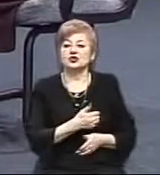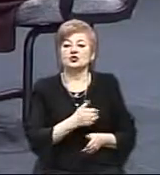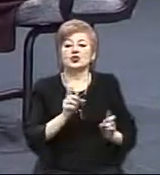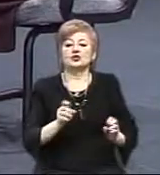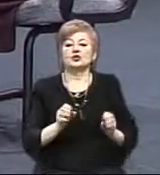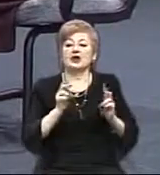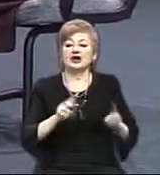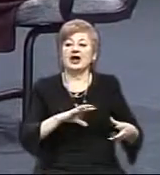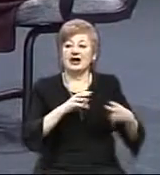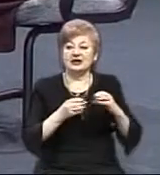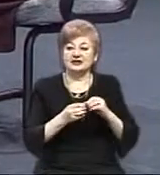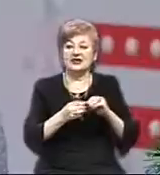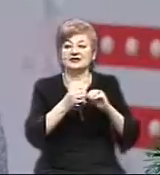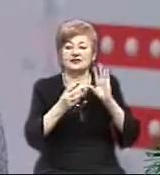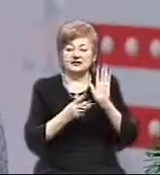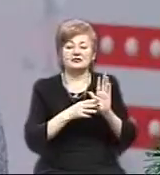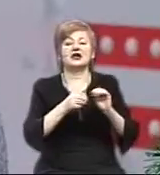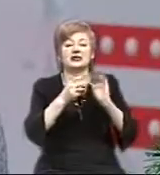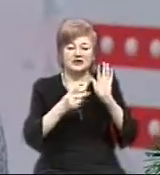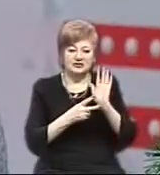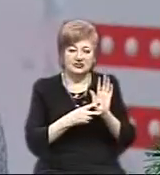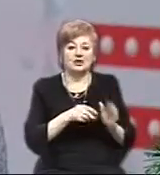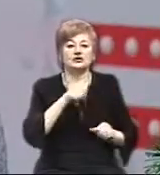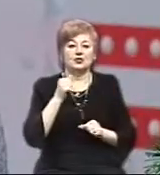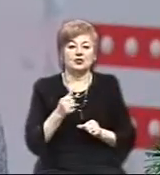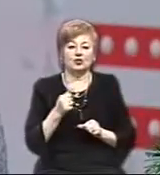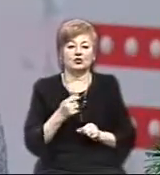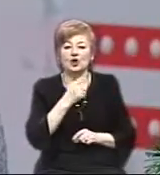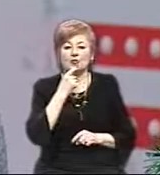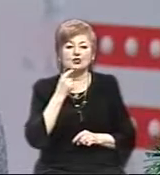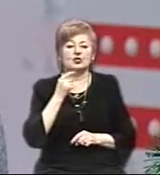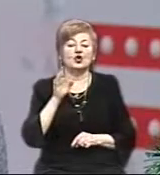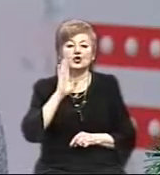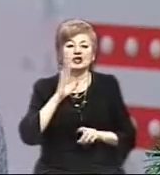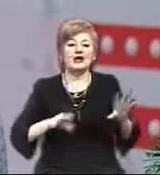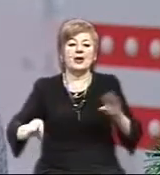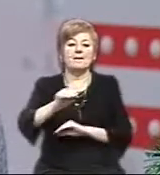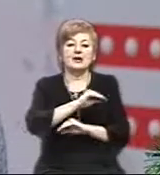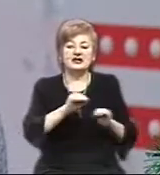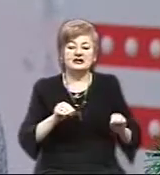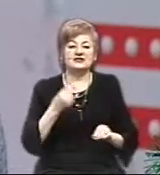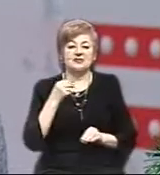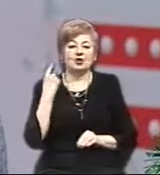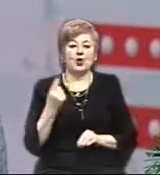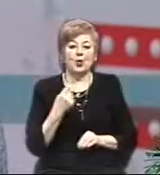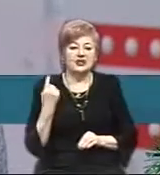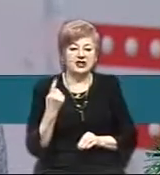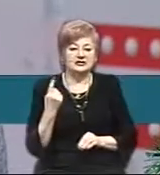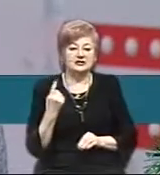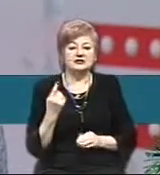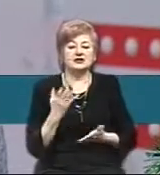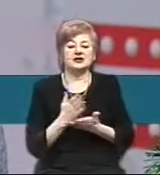результат 2018 і 2017 року дуже багато жінок-переселенок в нашій Запорізькій області, вони